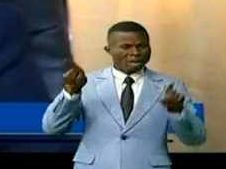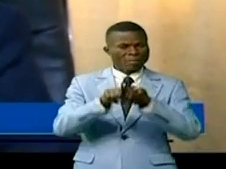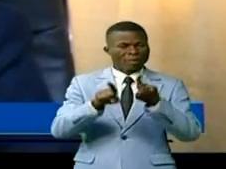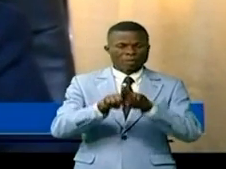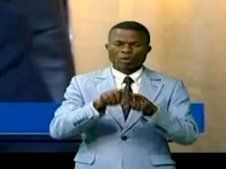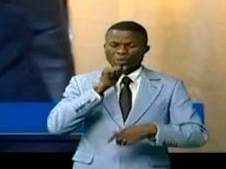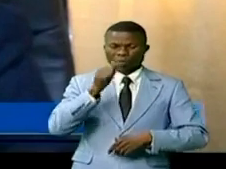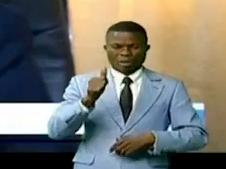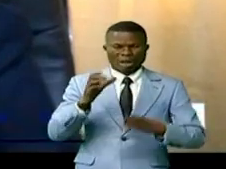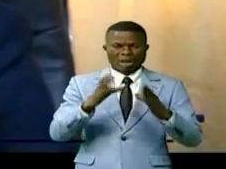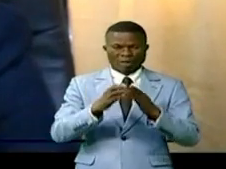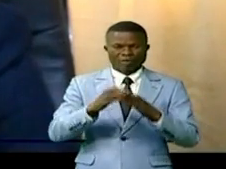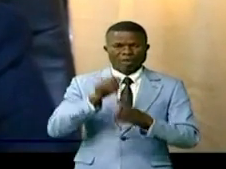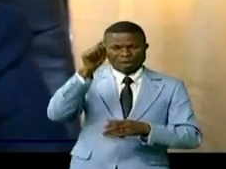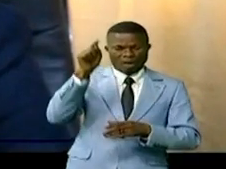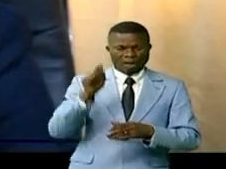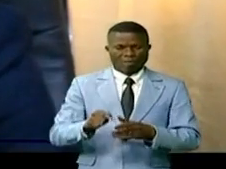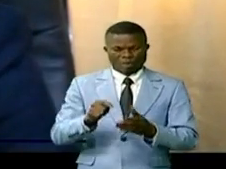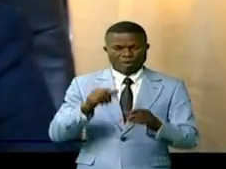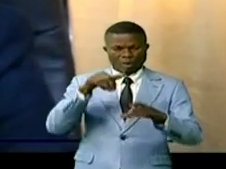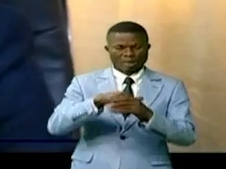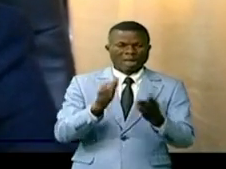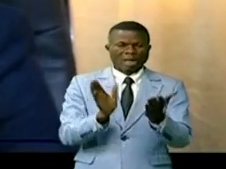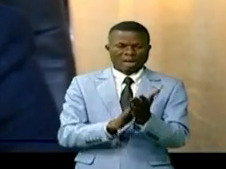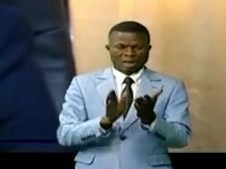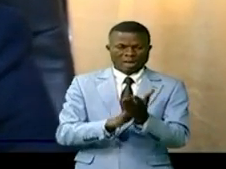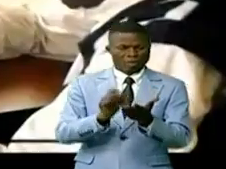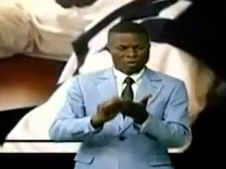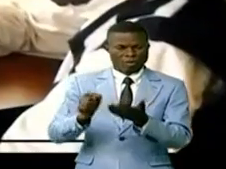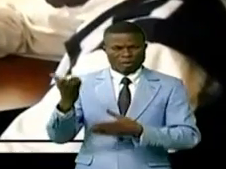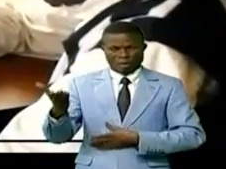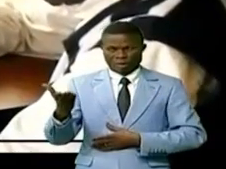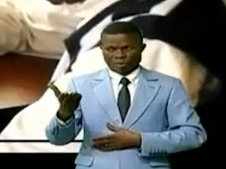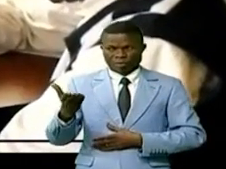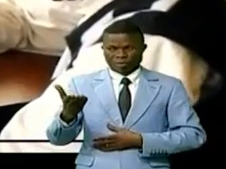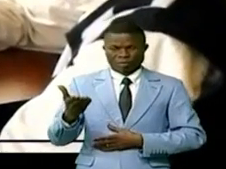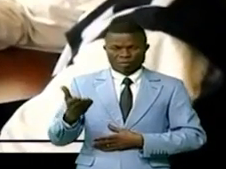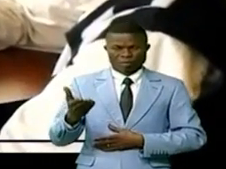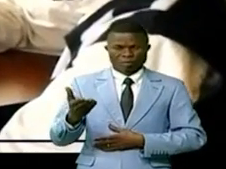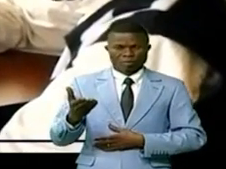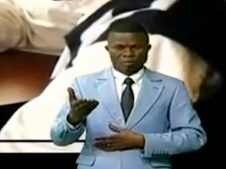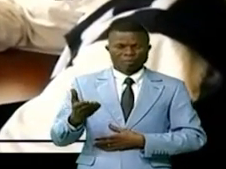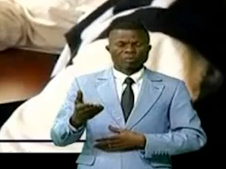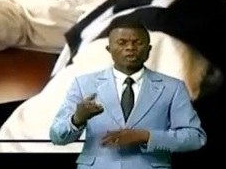pas avec la réalité sur la pratique de l'enfant. À quand les